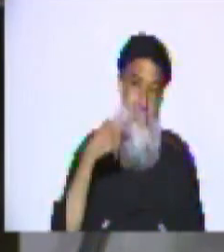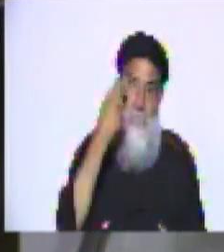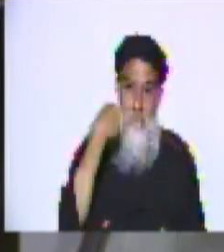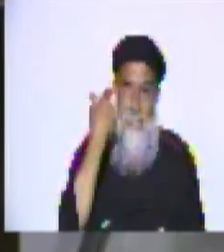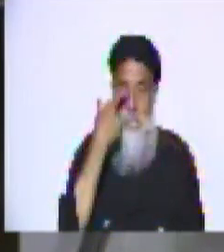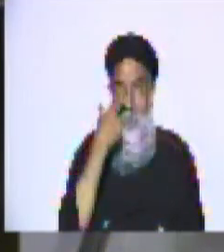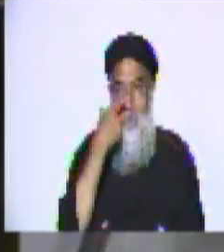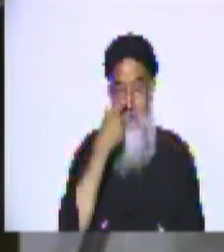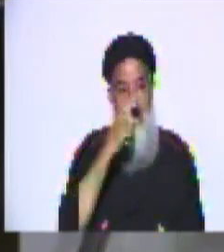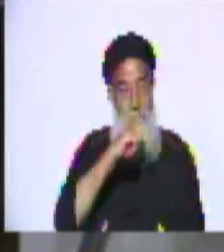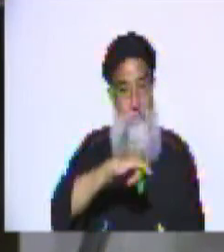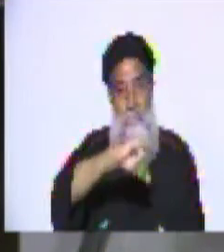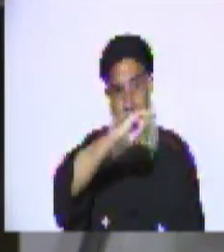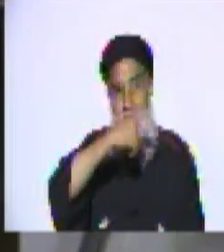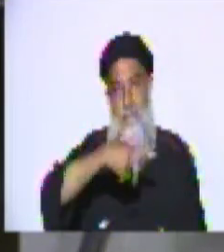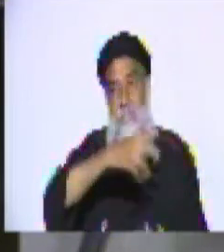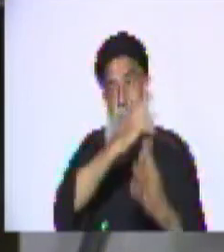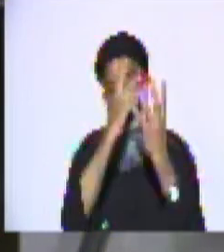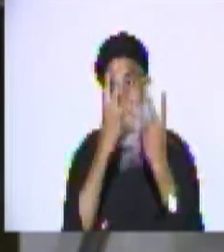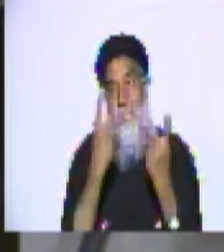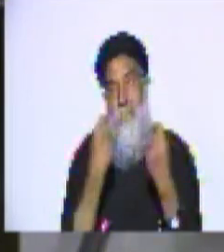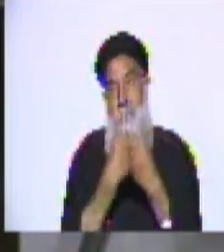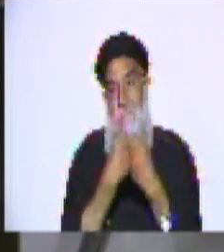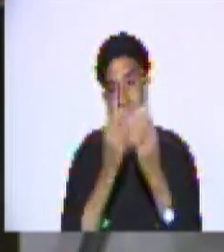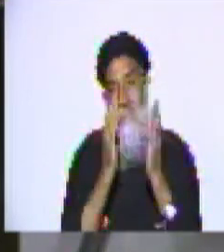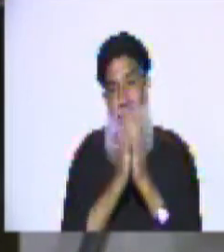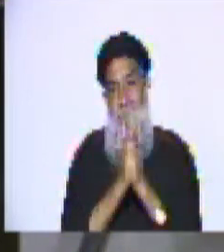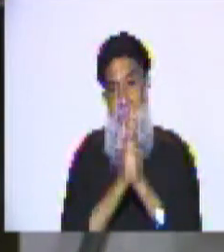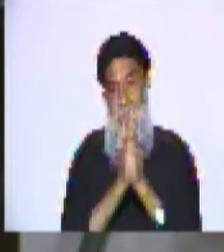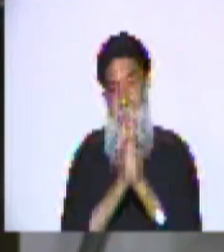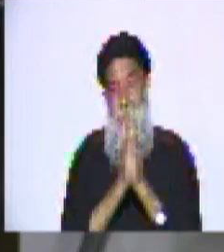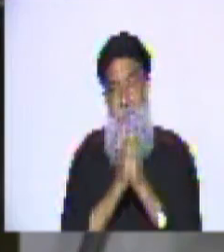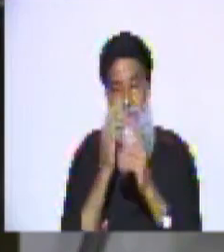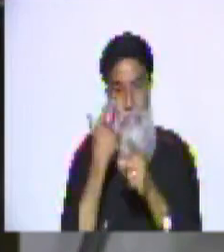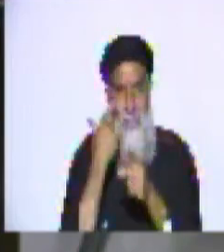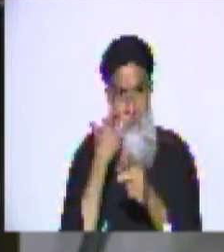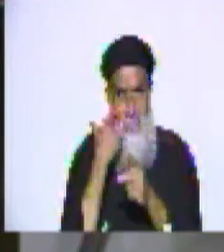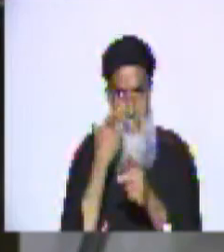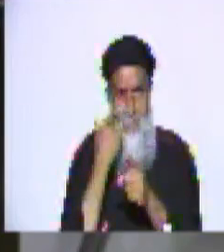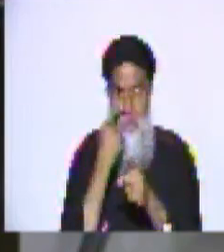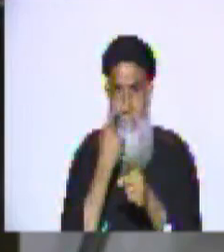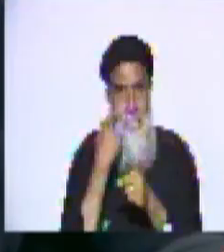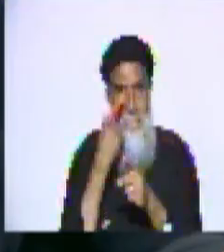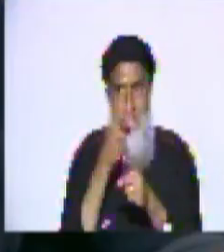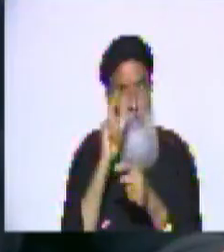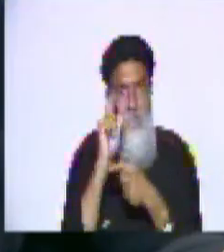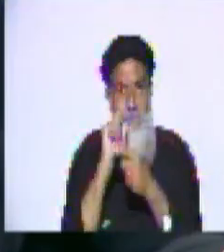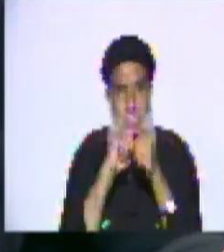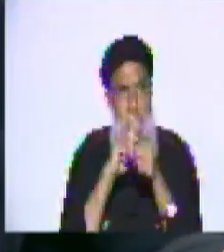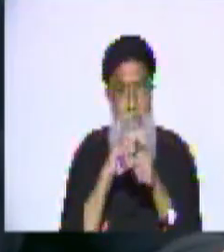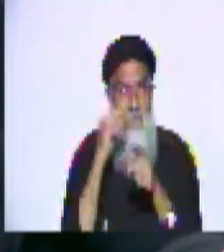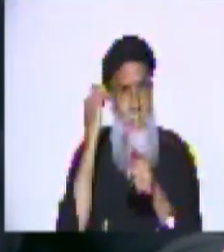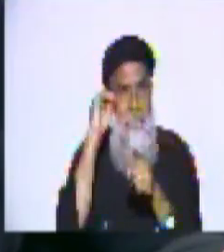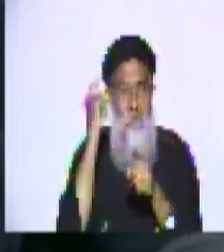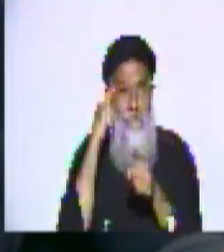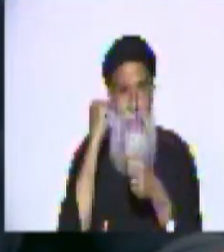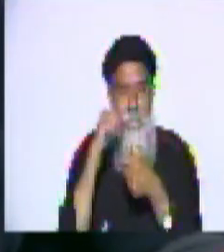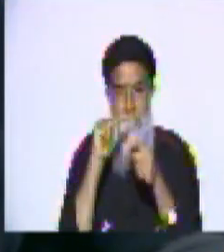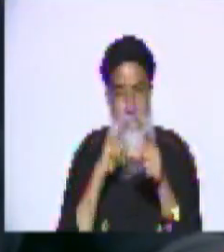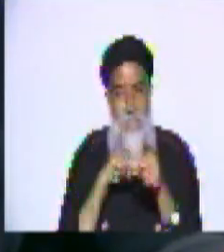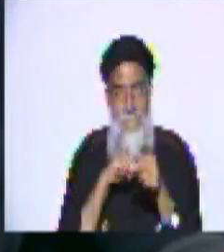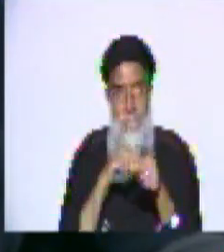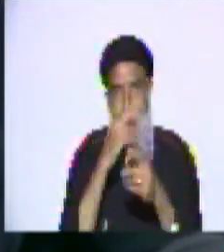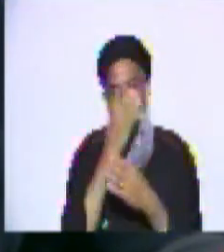يهودية. سيد المسيح قال لهم ماذا تظنون في أو في المسيح؟ يعني قالوا له